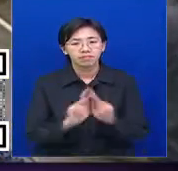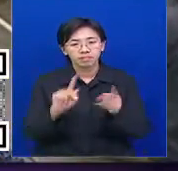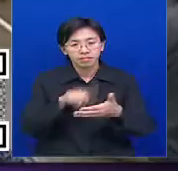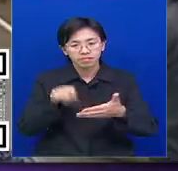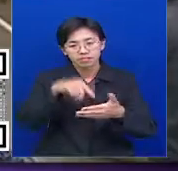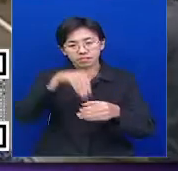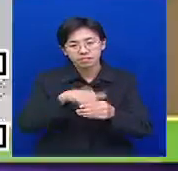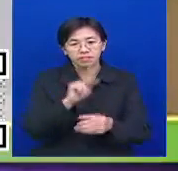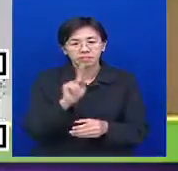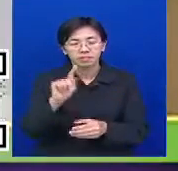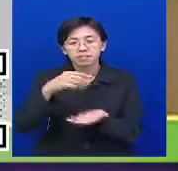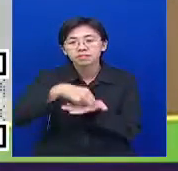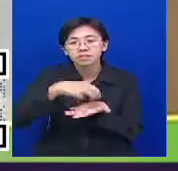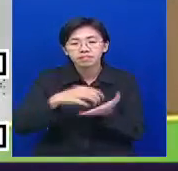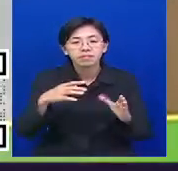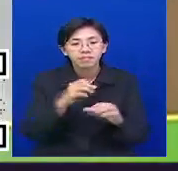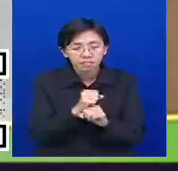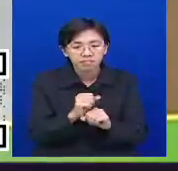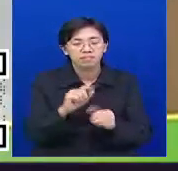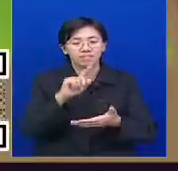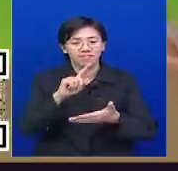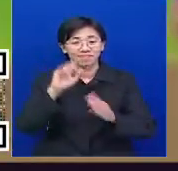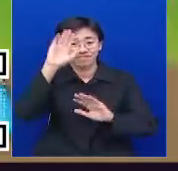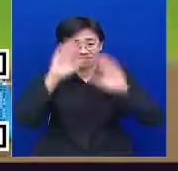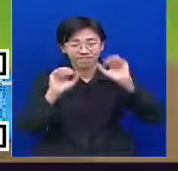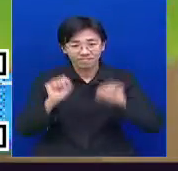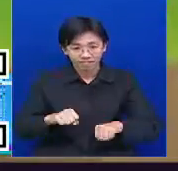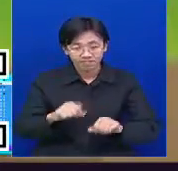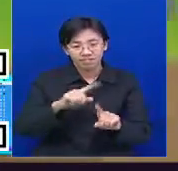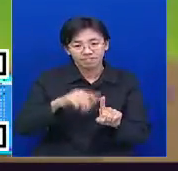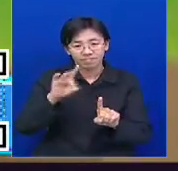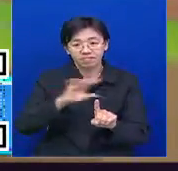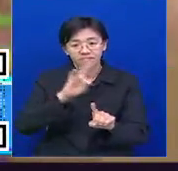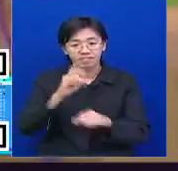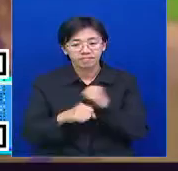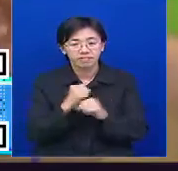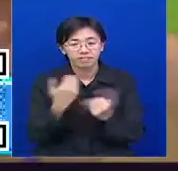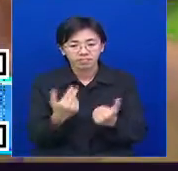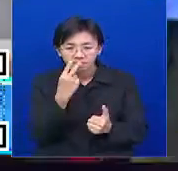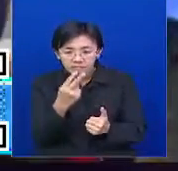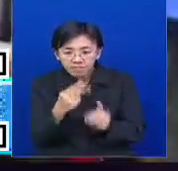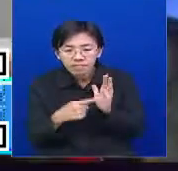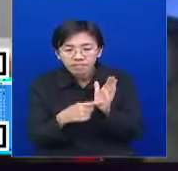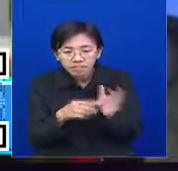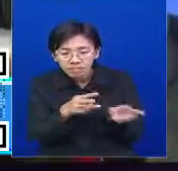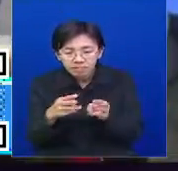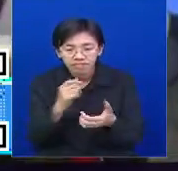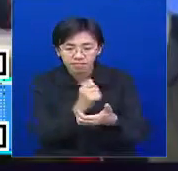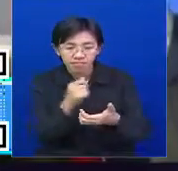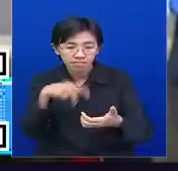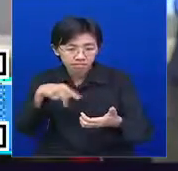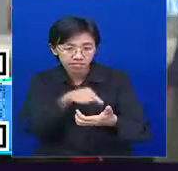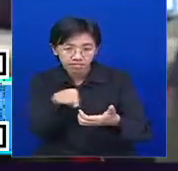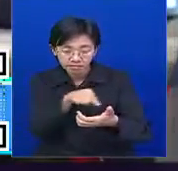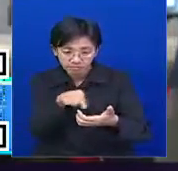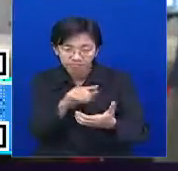ลงความพร้อมในการรายงานผลการออกเสียงประชามติในวันที่7สิงหาคมนี้พร้อมสาธิตระบบการรายงานผลแอปพลิเคชัน Rapid